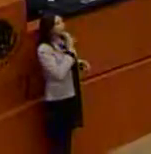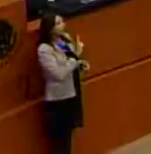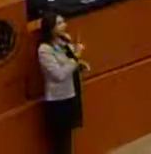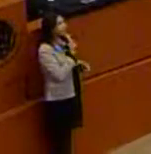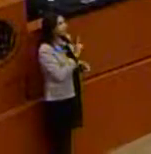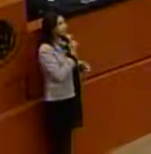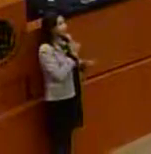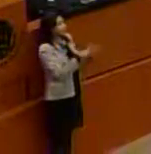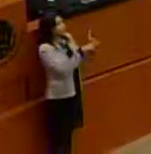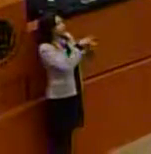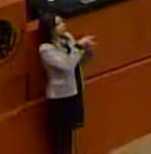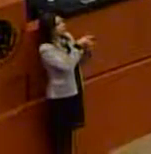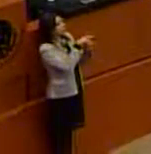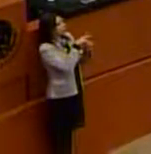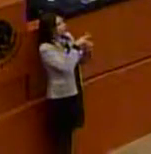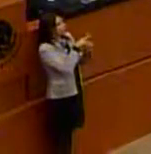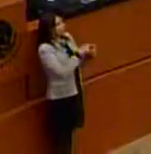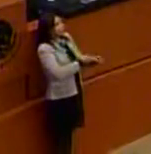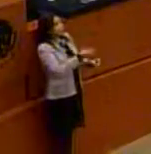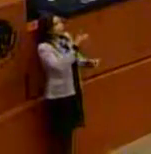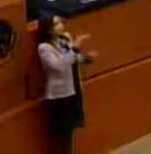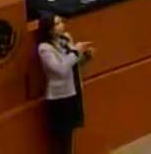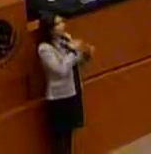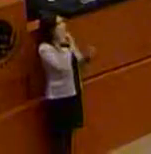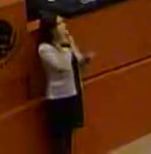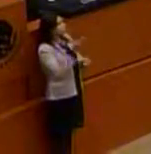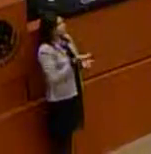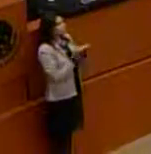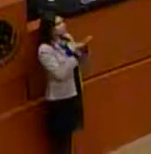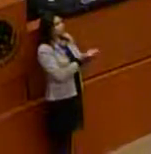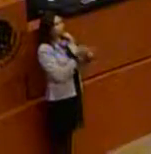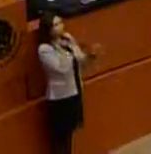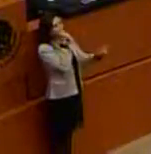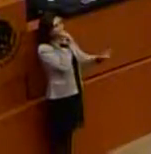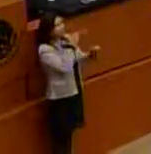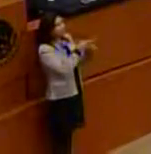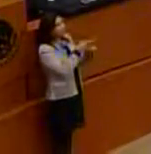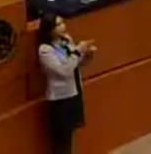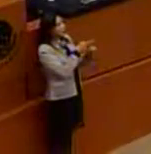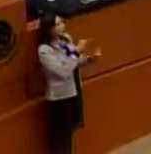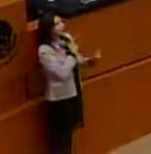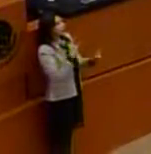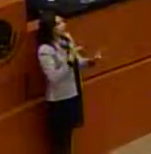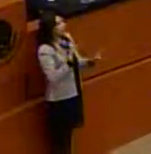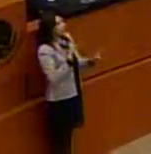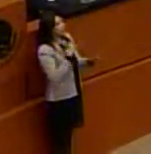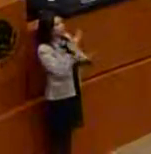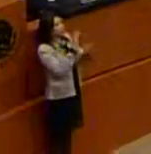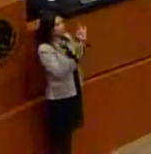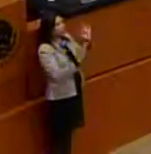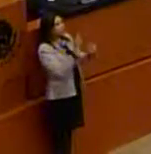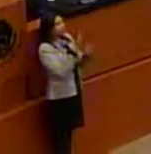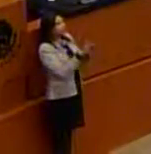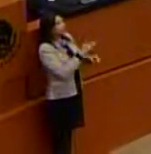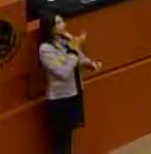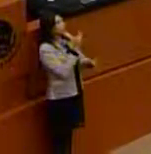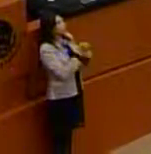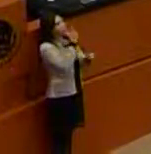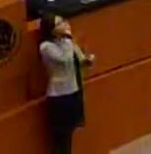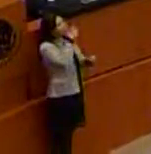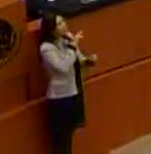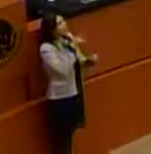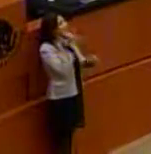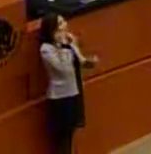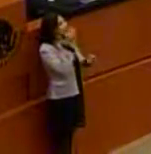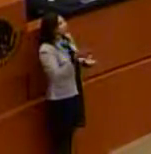citoyens sont limités, l'objectif réaliste est d'obtenir au moins un pourcentage suffisamment élevé de voix pour que l'initiative du